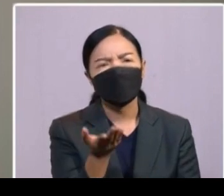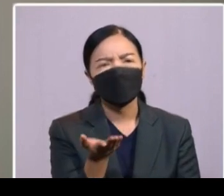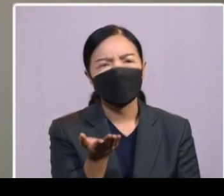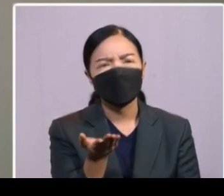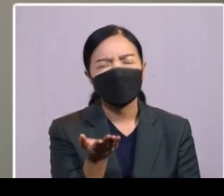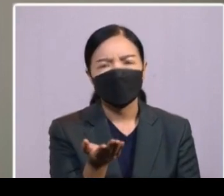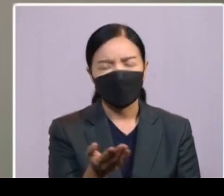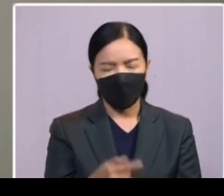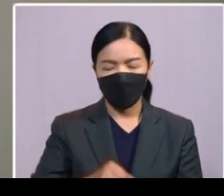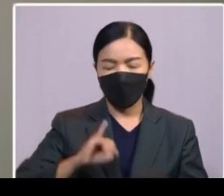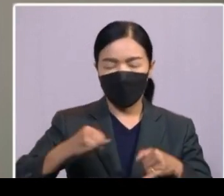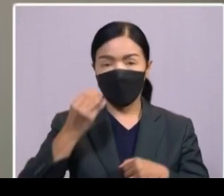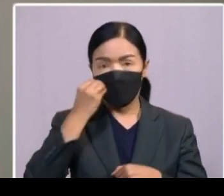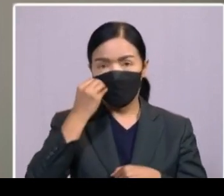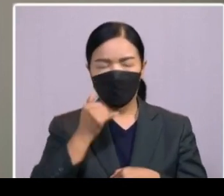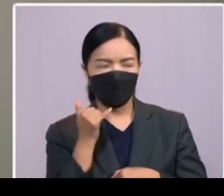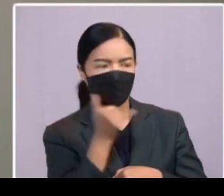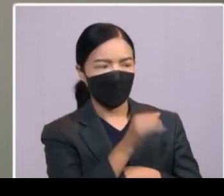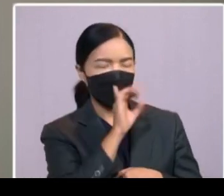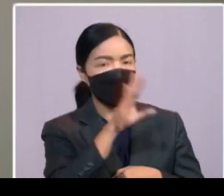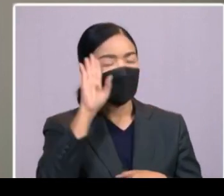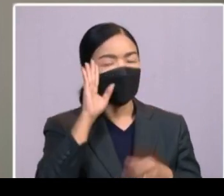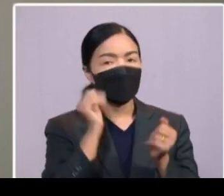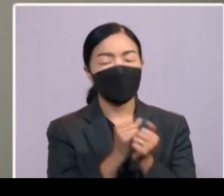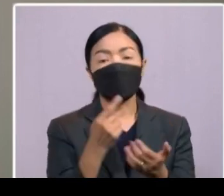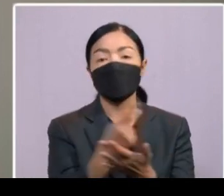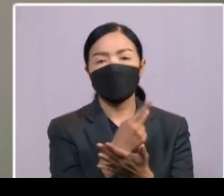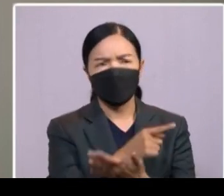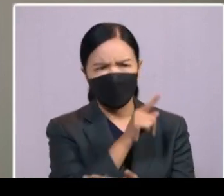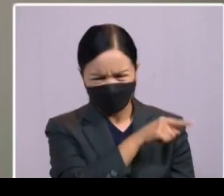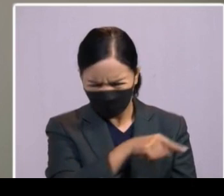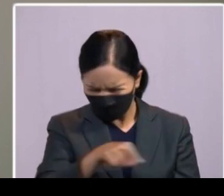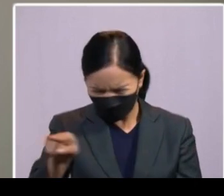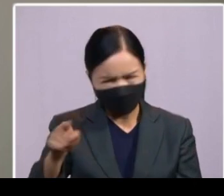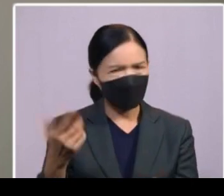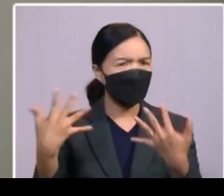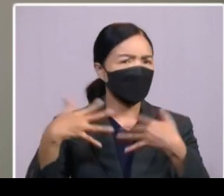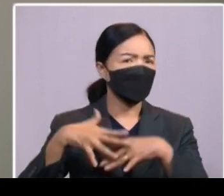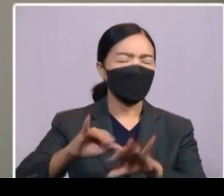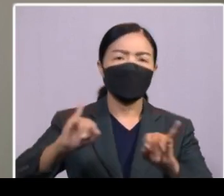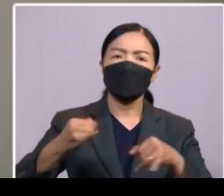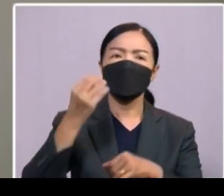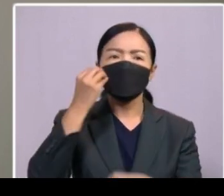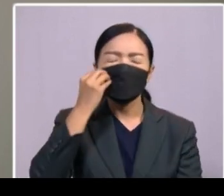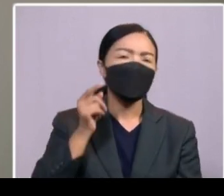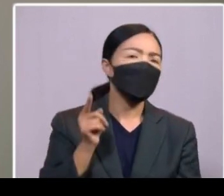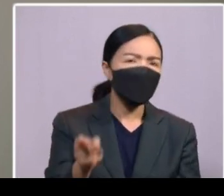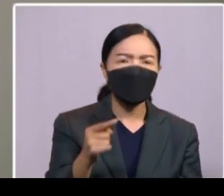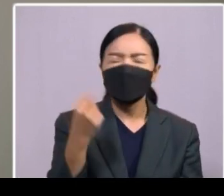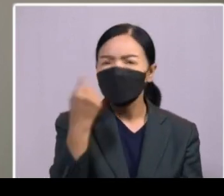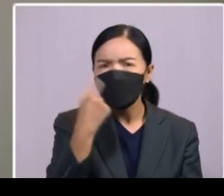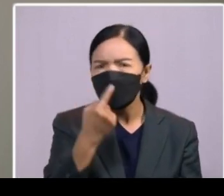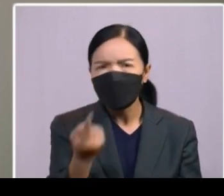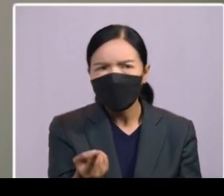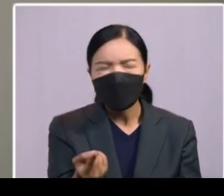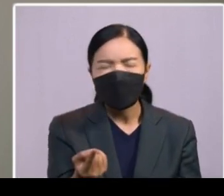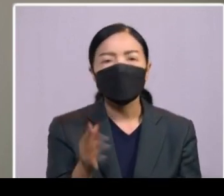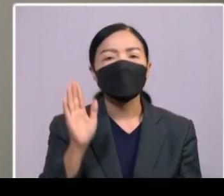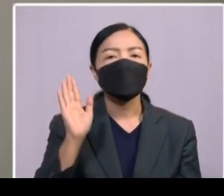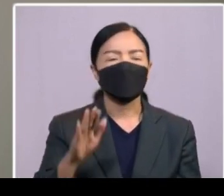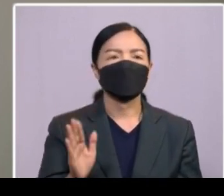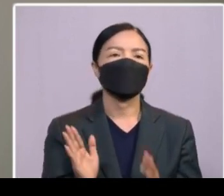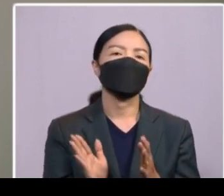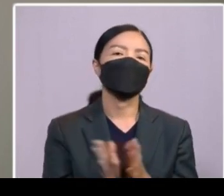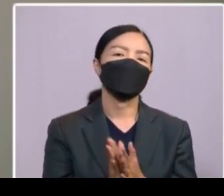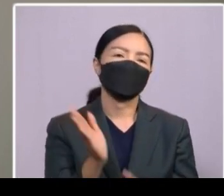ดเหตุไปแจ้งความไว้ที่สภ.เมืองกาญจนบุรีให้ตำรวจเนี่ยลองไปประสานดูว่าเจ้าของสุนัขนี้เป็นใครทราบว่าเป็นพระ